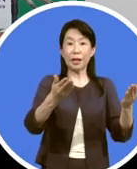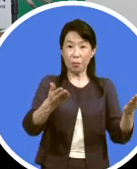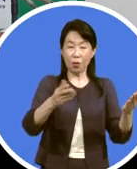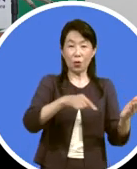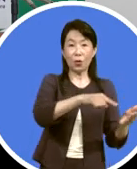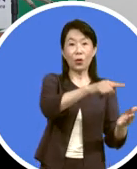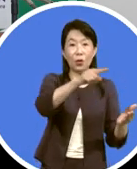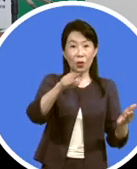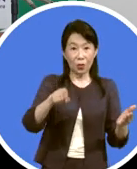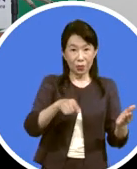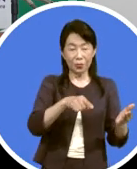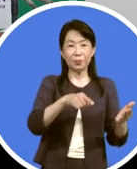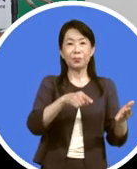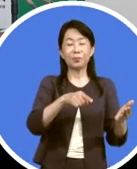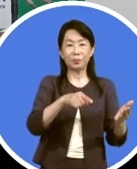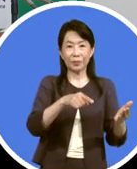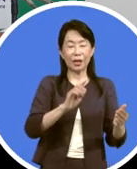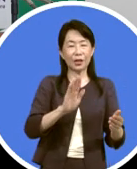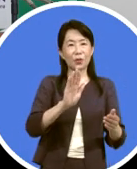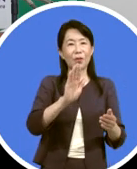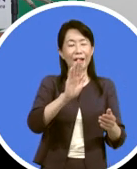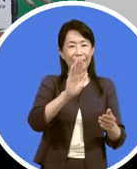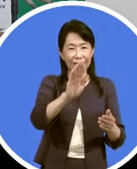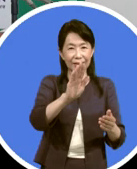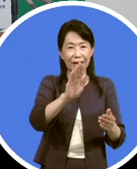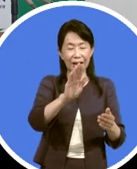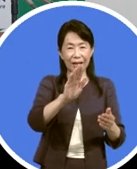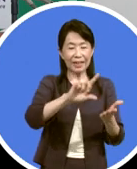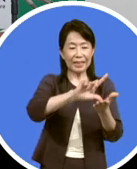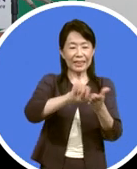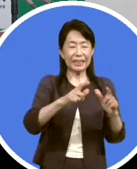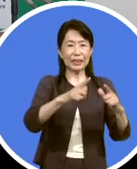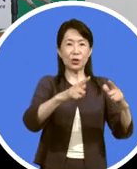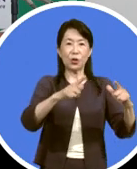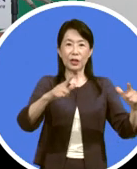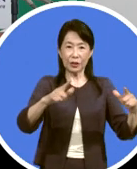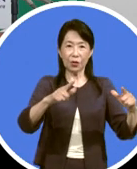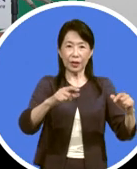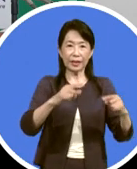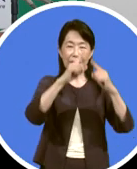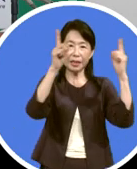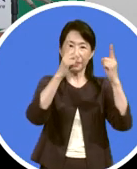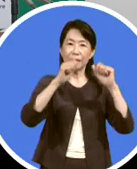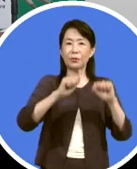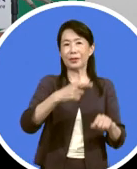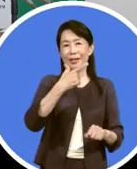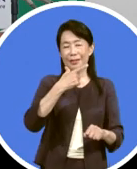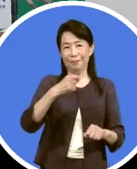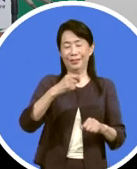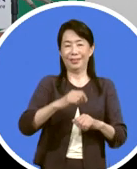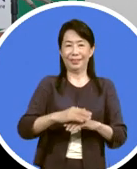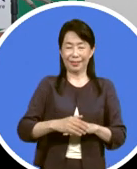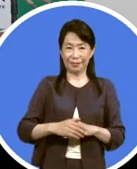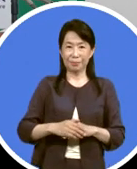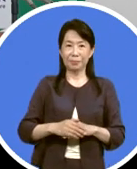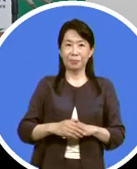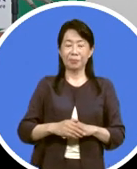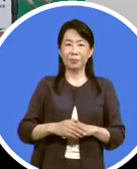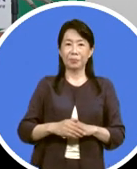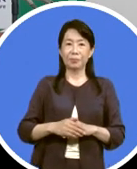あの今決まったところも含めてですね広げてエリアを広げてやっていただきたいということを考えております